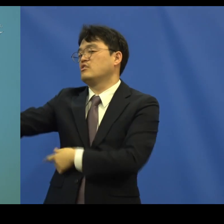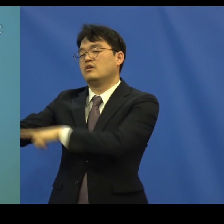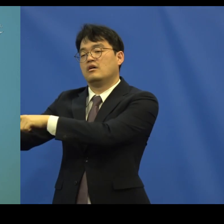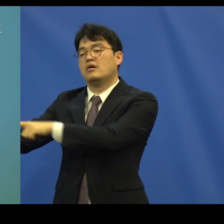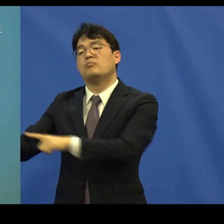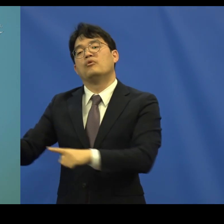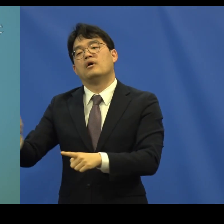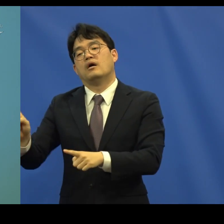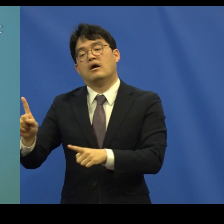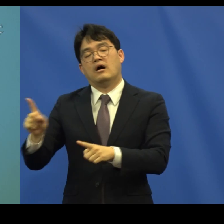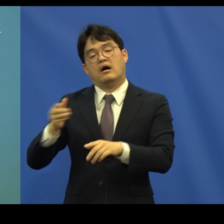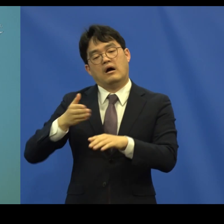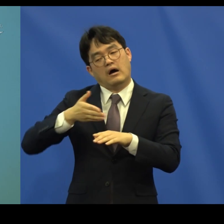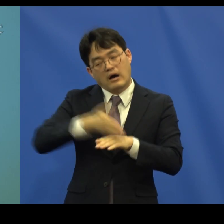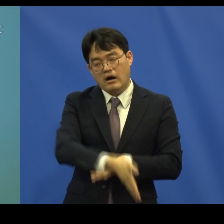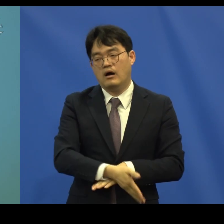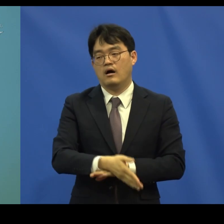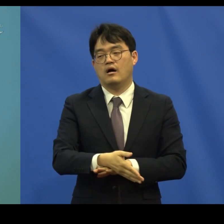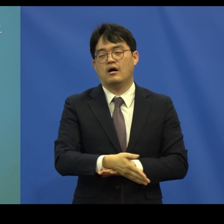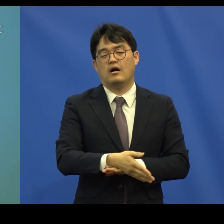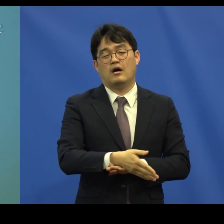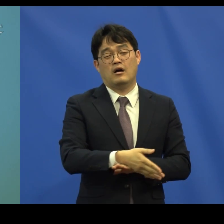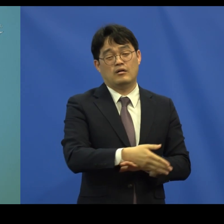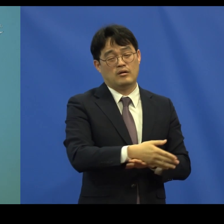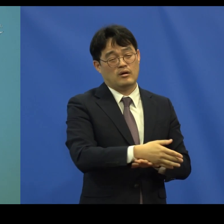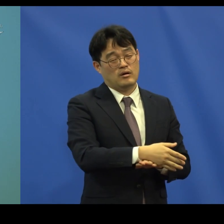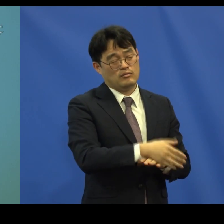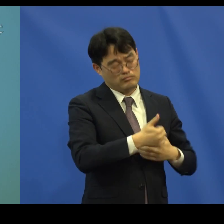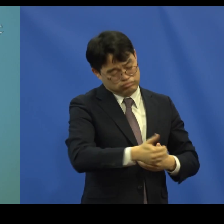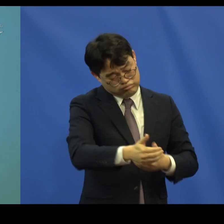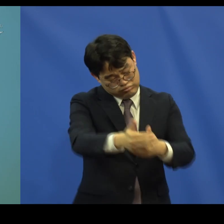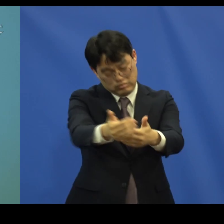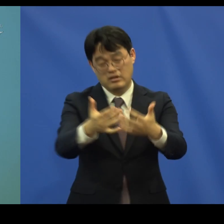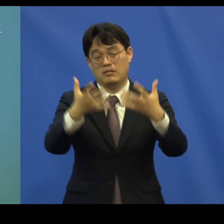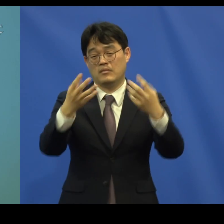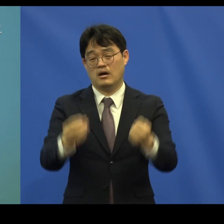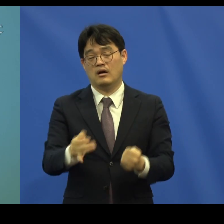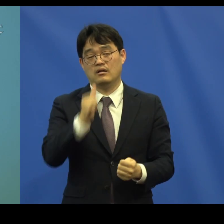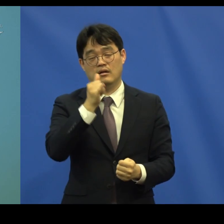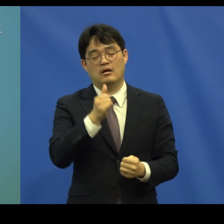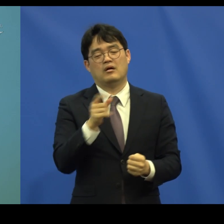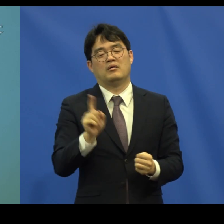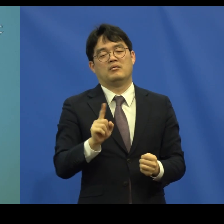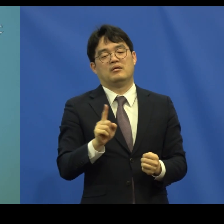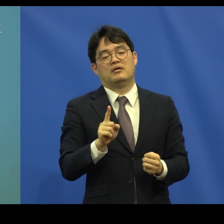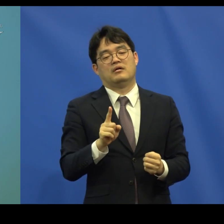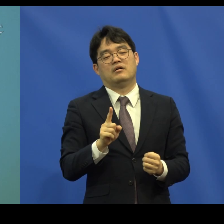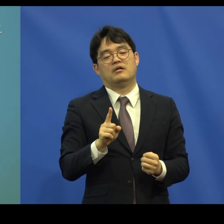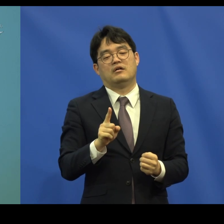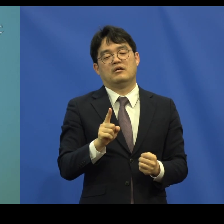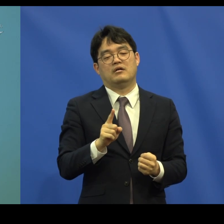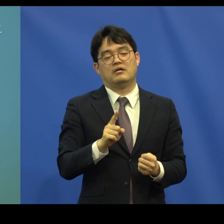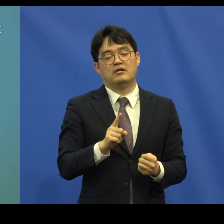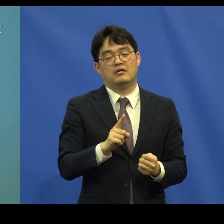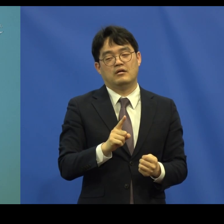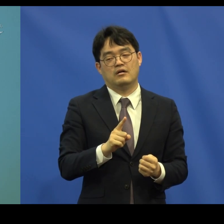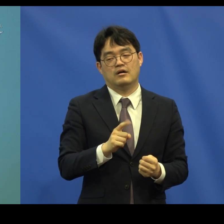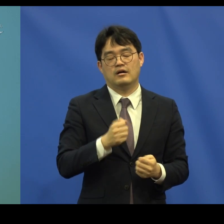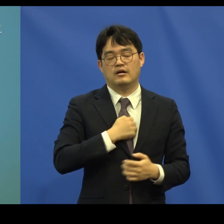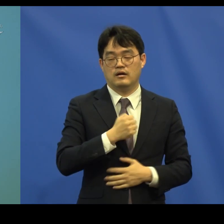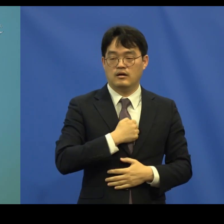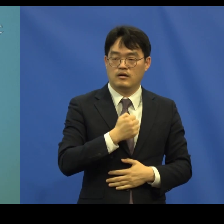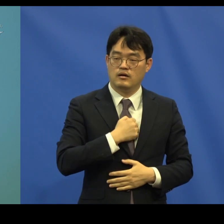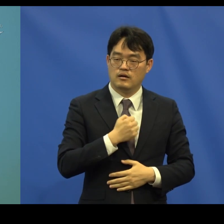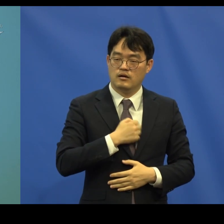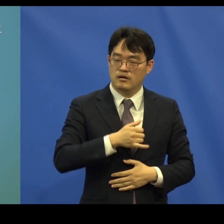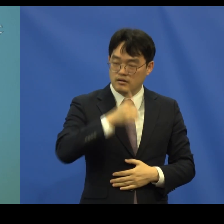제도와 조직화되어 있는 공동체 안에는 이 숨을 쉴 수 없는 경직성이 있는 거예요. 그러니까 여러분,